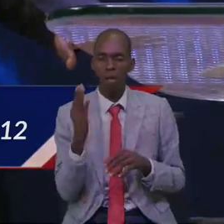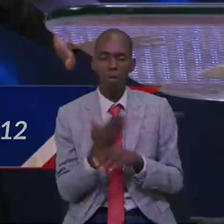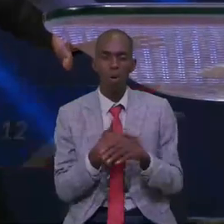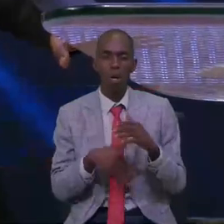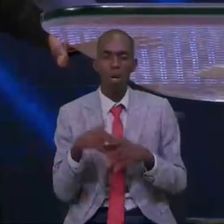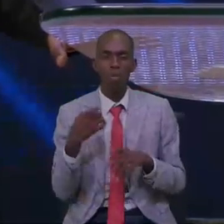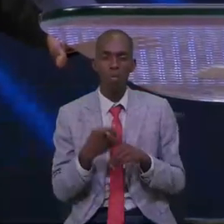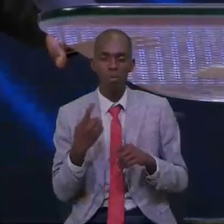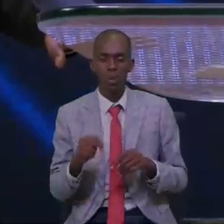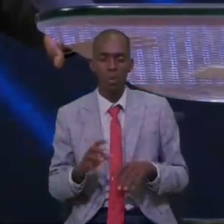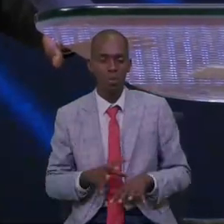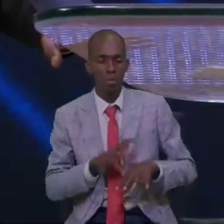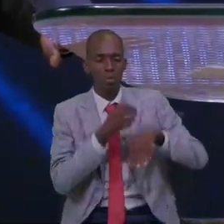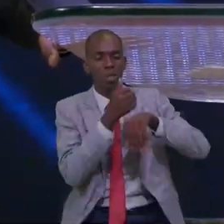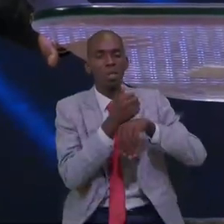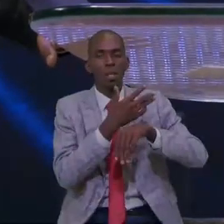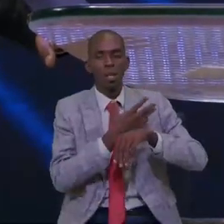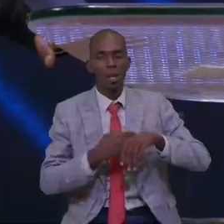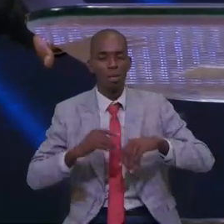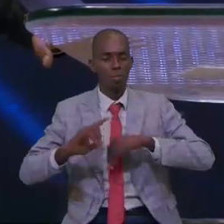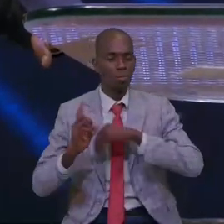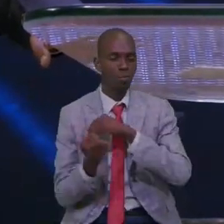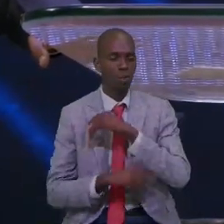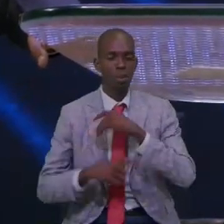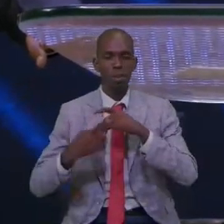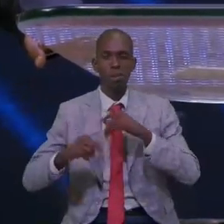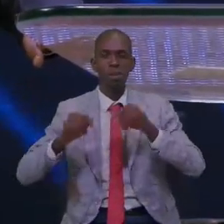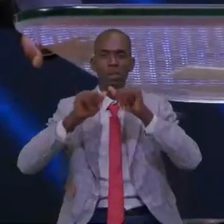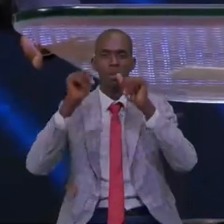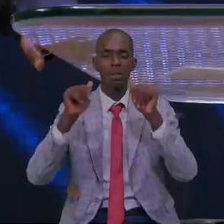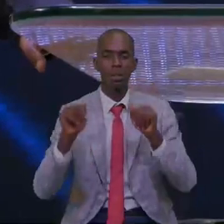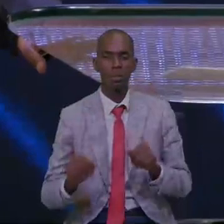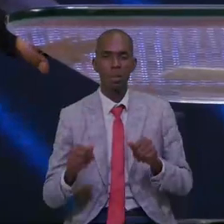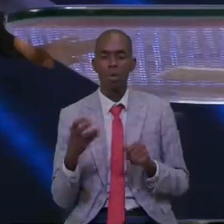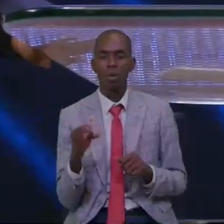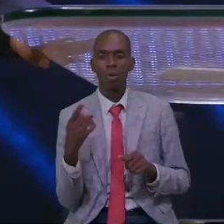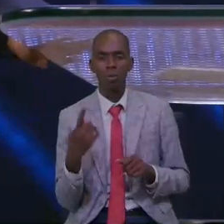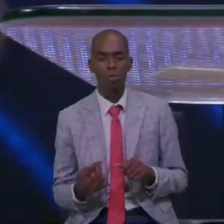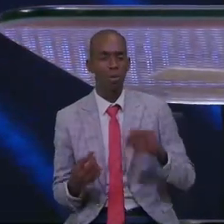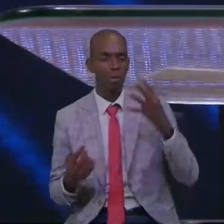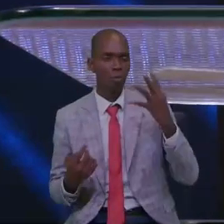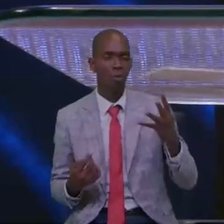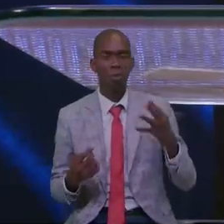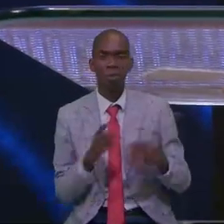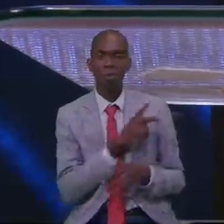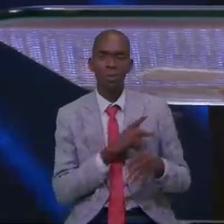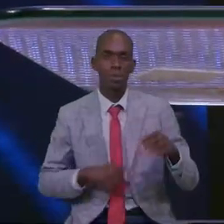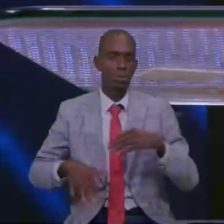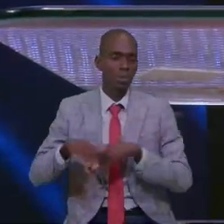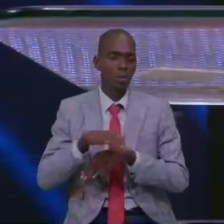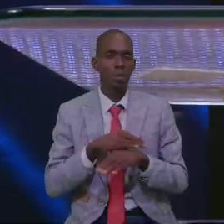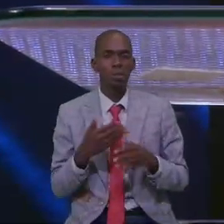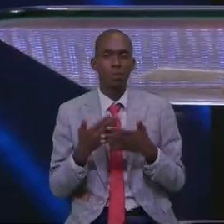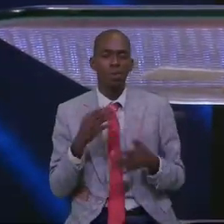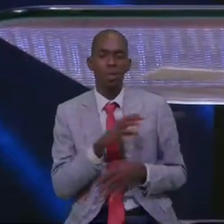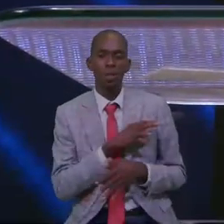qui s'est détachée de la montagne et a écrasé l'image des quatre impies. Avant le second avènement du Seigneur, il n'y